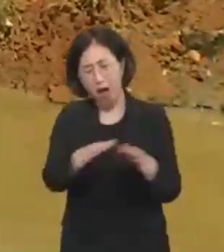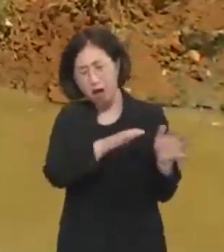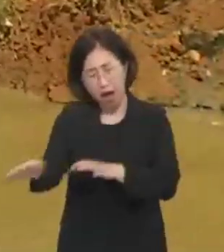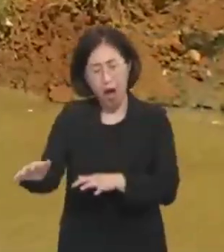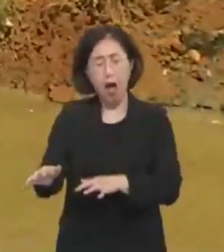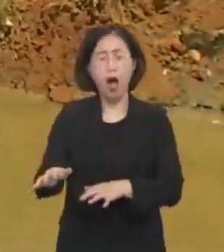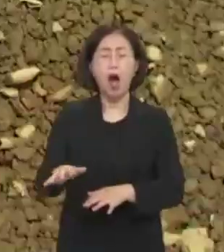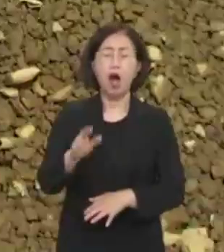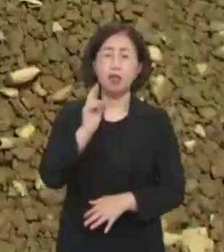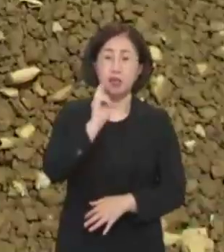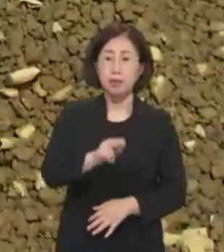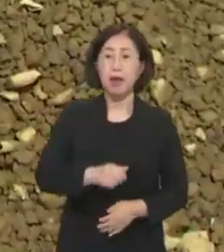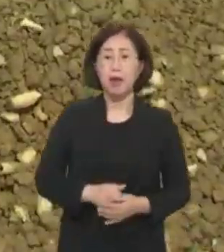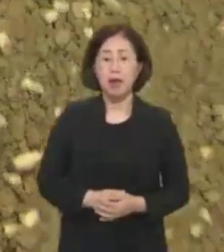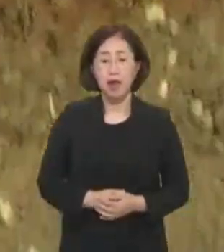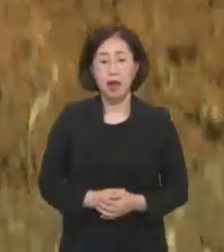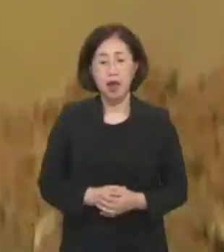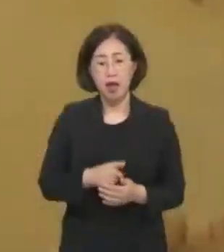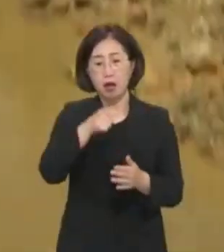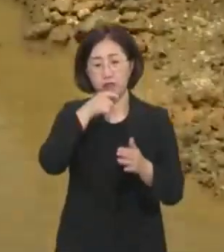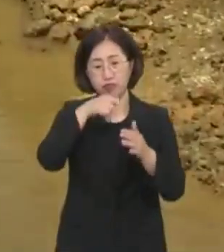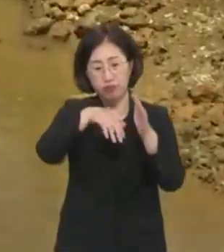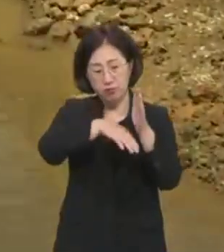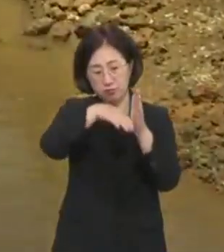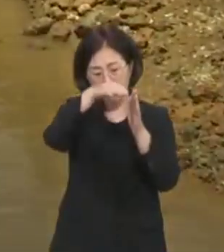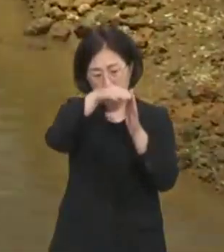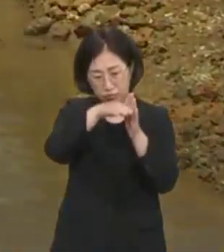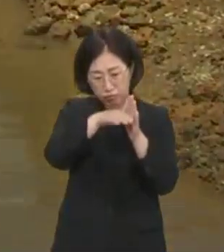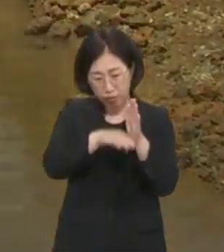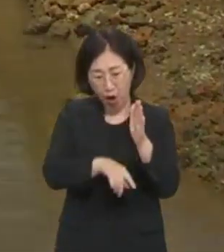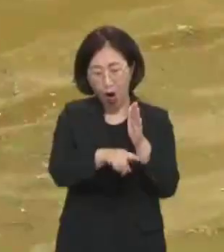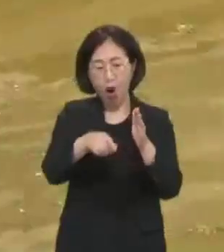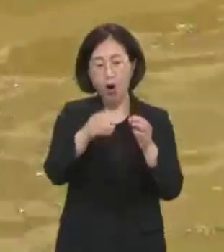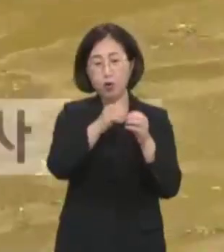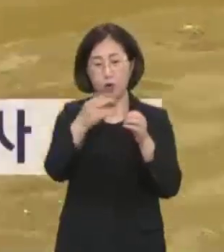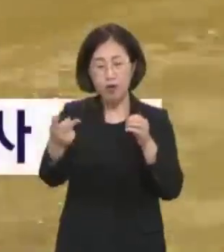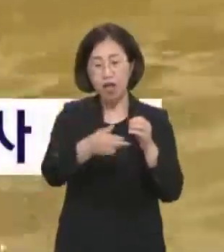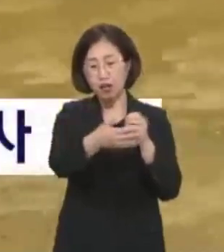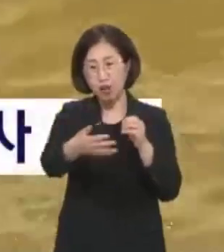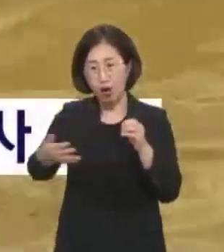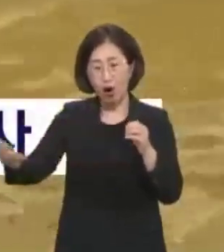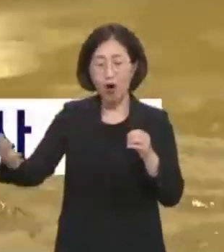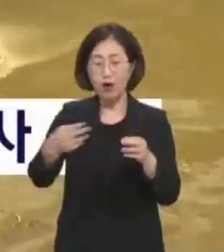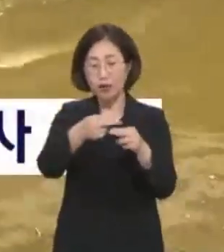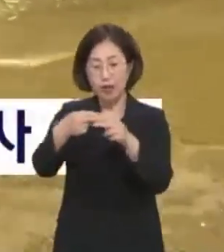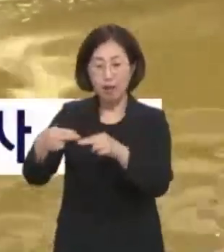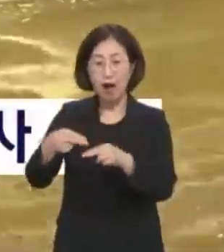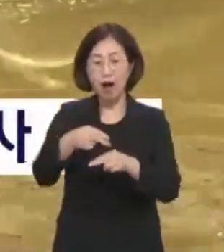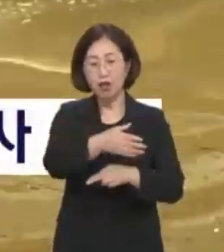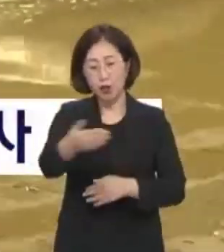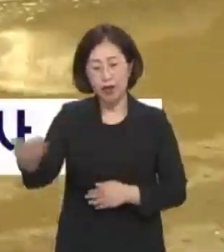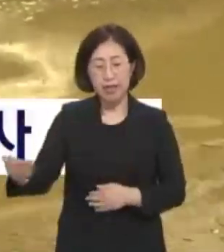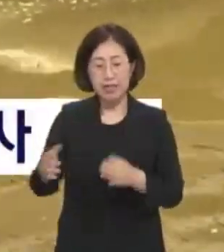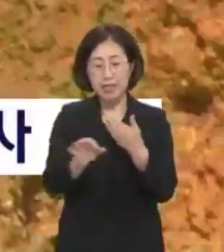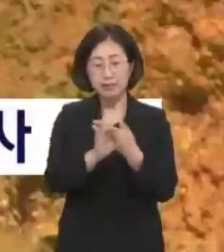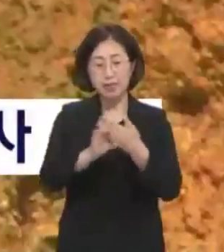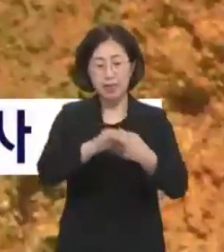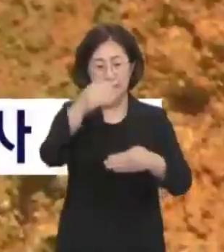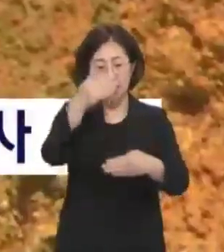강력했는지를 보여주고 있습니다. 하천 수위가 낮아지면서 무너진 논산천과 금강변 제방엔 임시 물막이 공사가